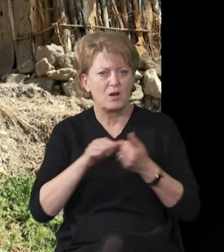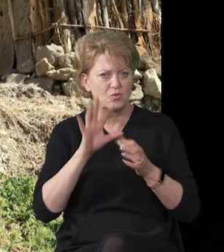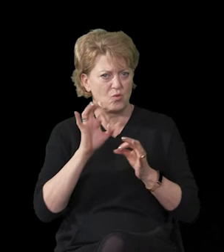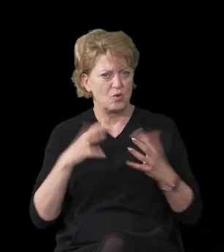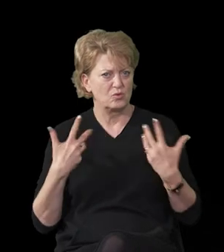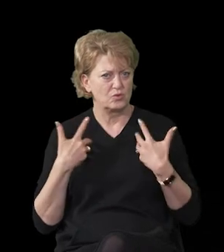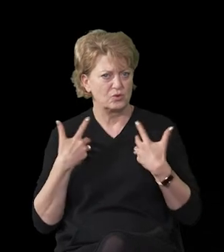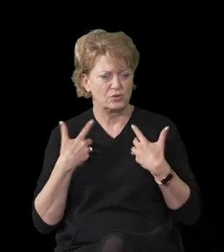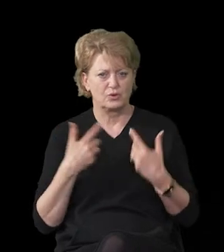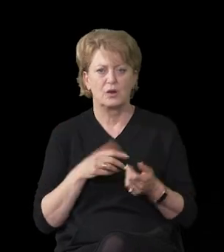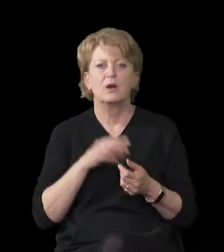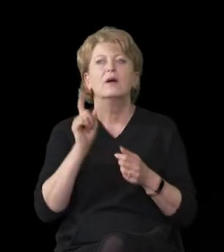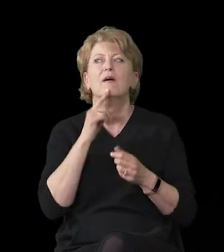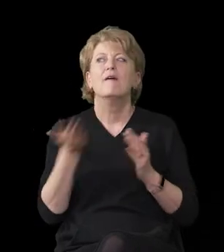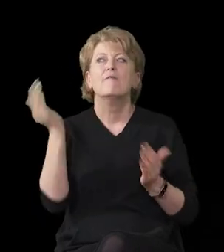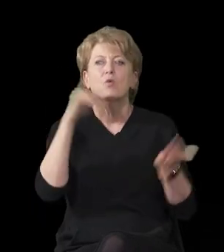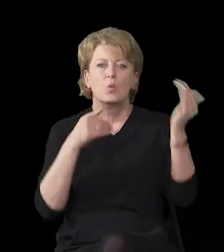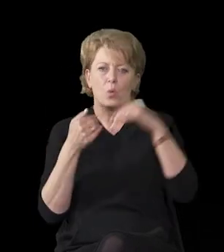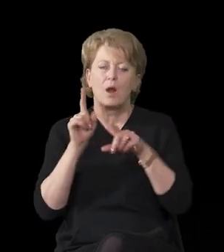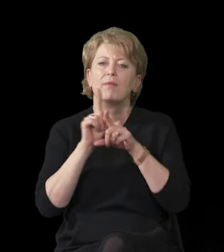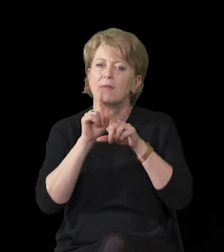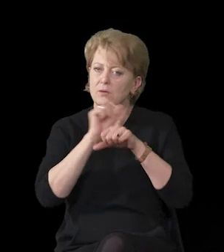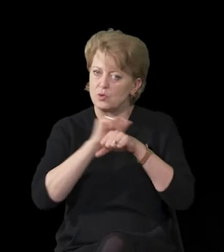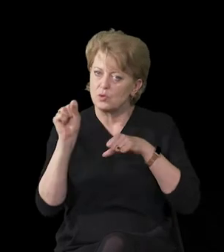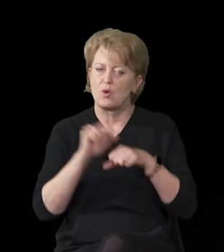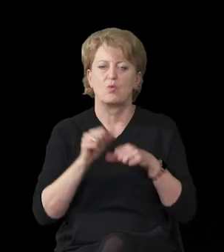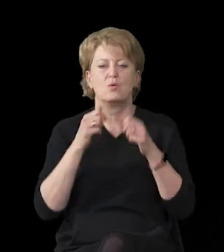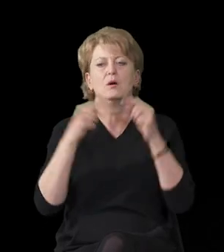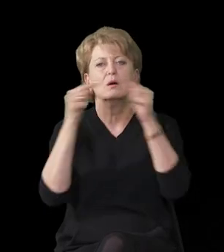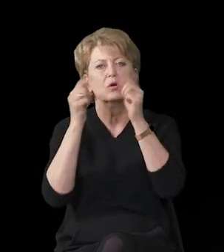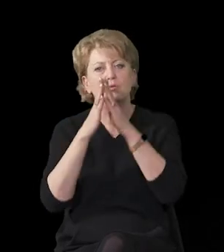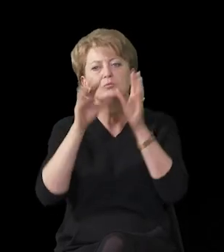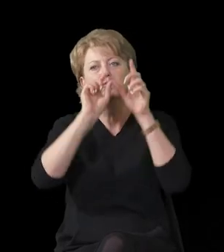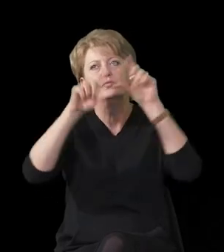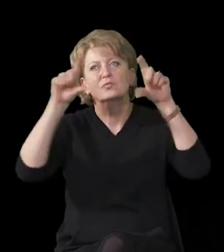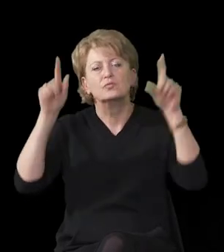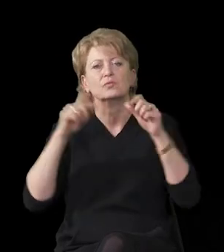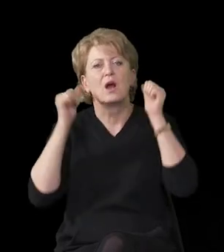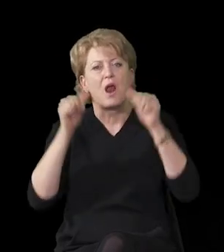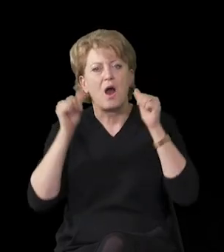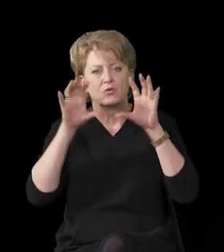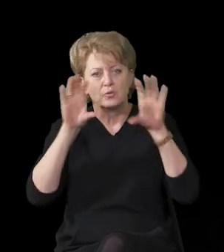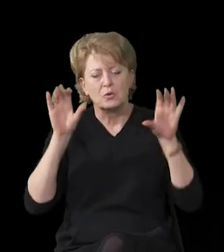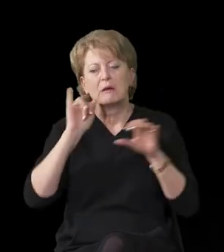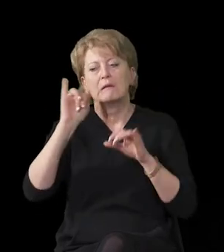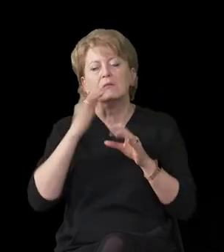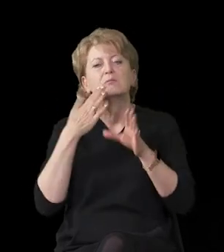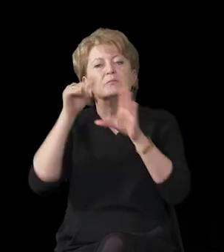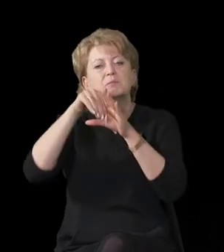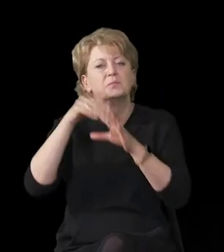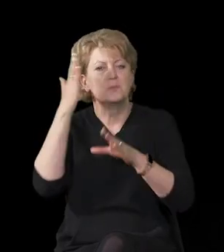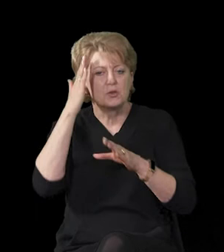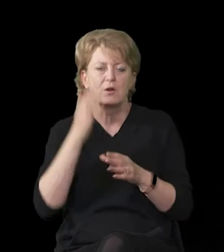górach znajdują się także klasztory i mnisi z tych klasztorów z dumą prezentują najróżniejsze przedmioty, które są prawdziwymi